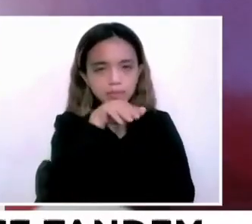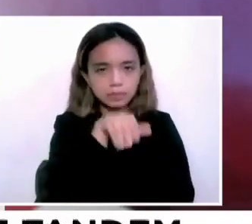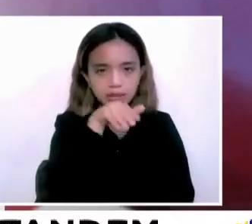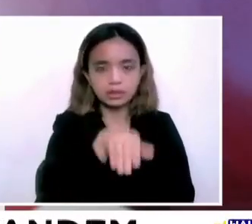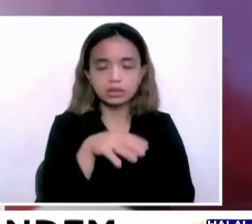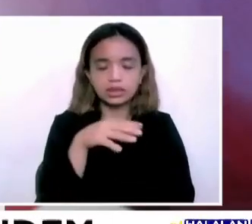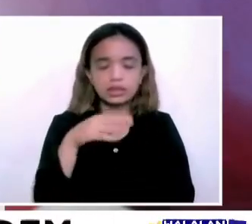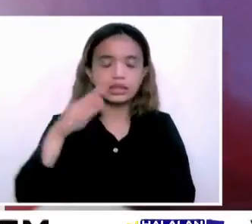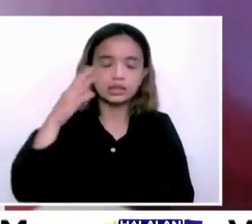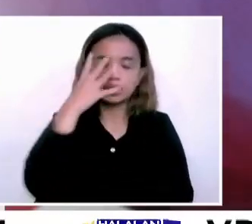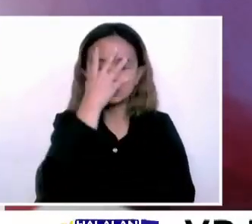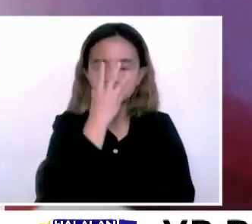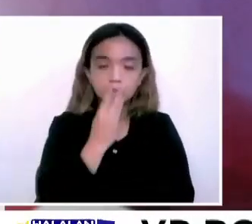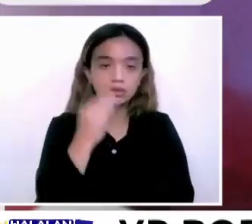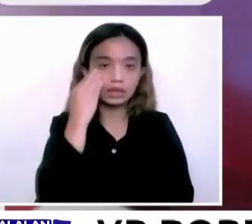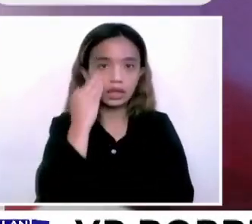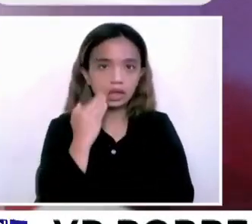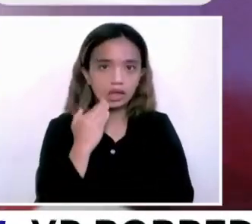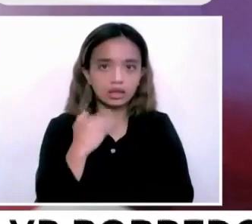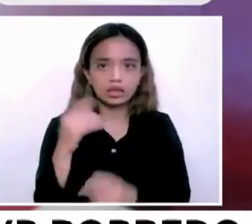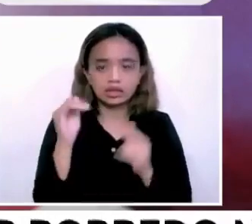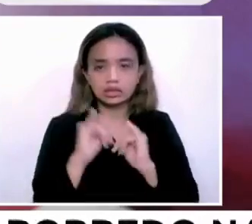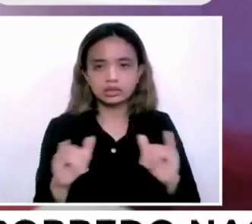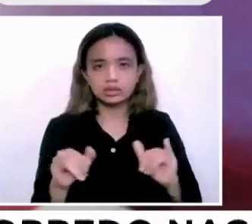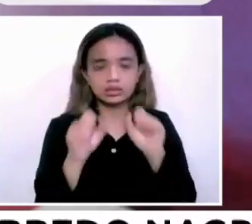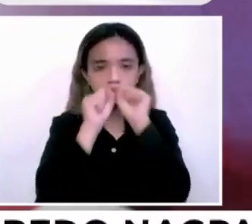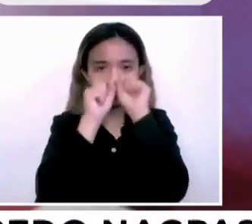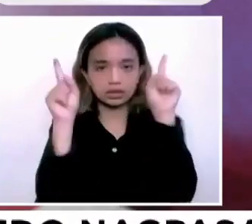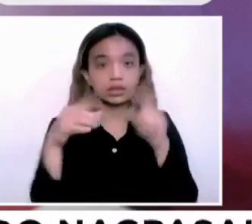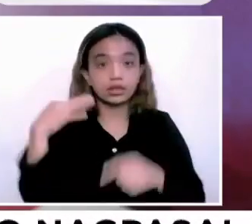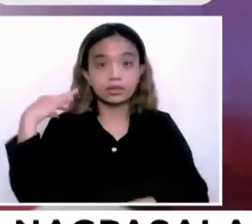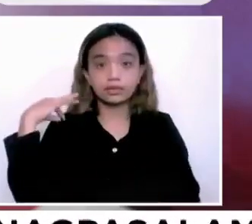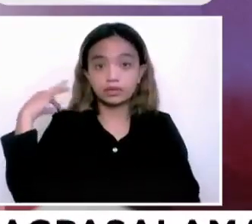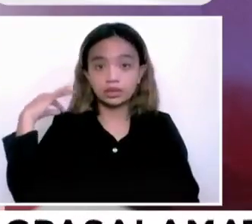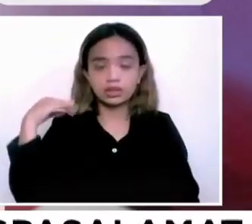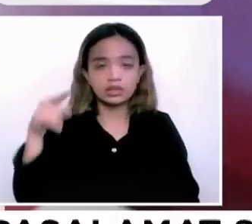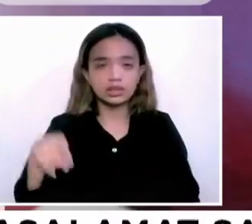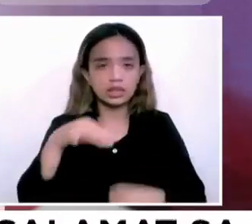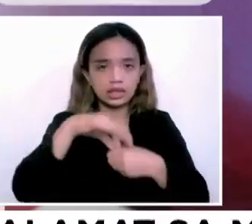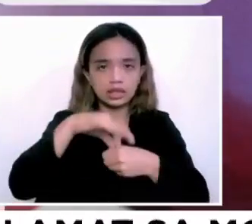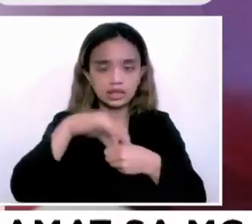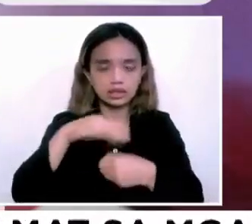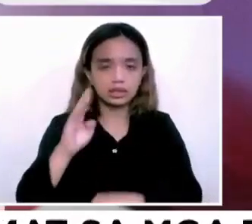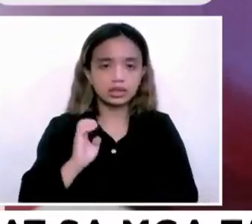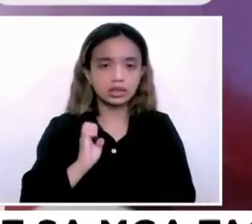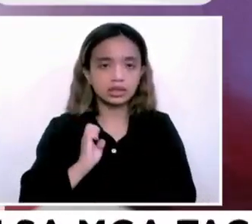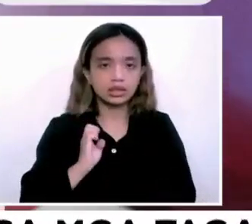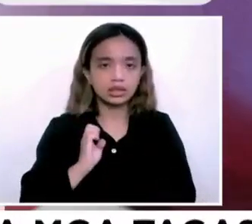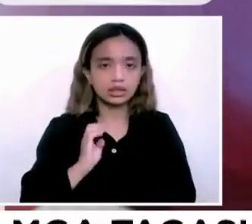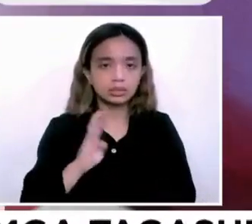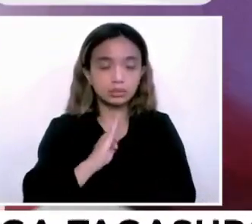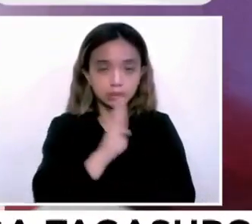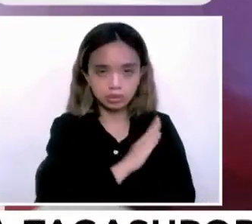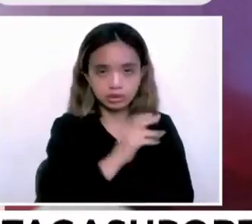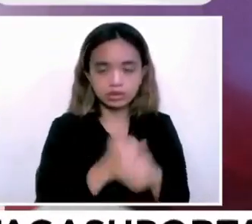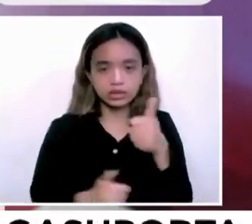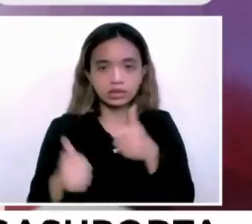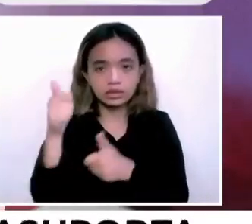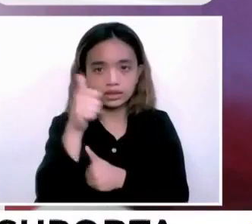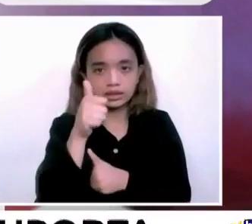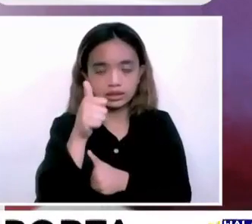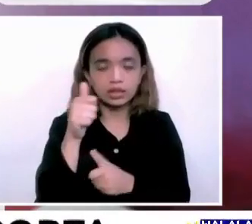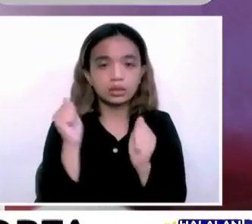ng madaling araw, Henry, sila gising. Yung ating guro ay volunteer bilang Electoral Board Chairman at isa sa mga presinto sa